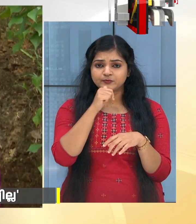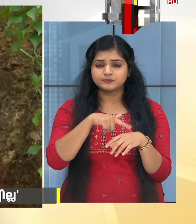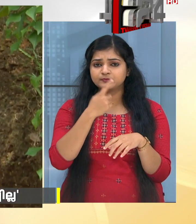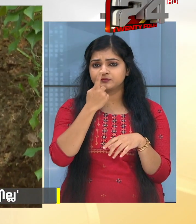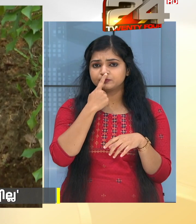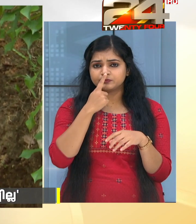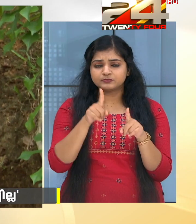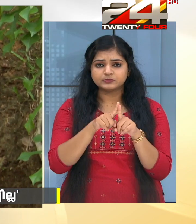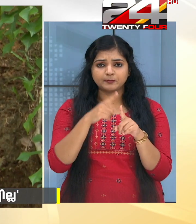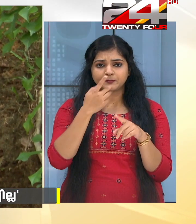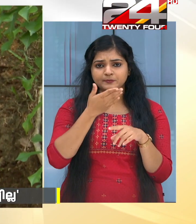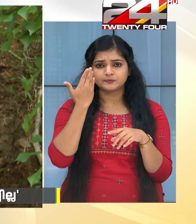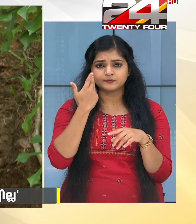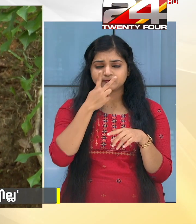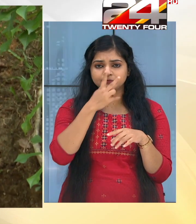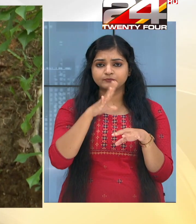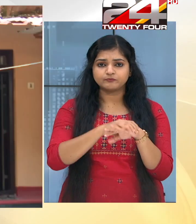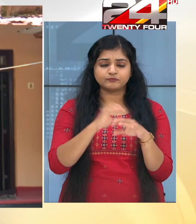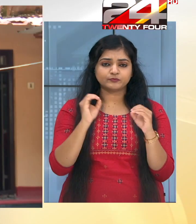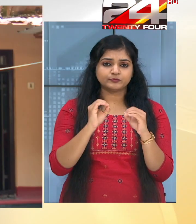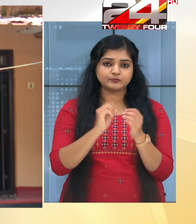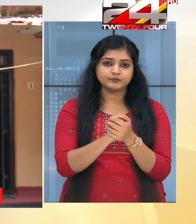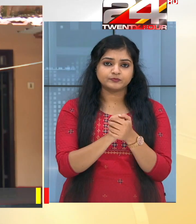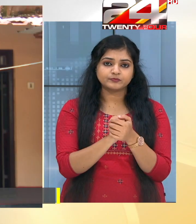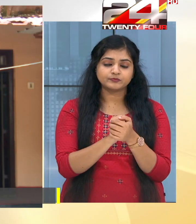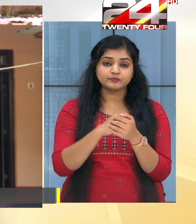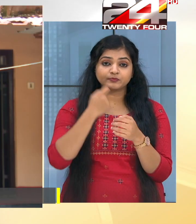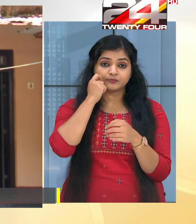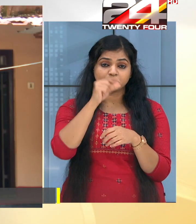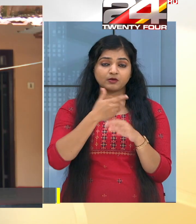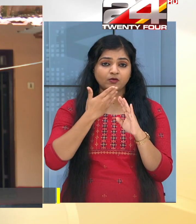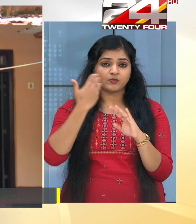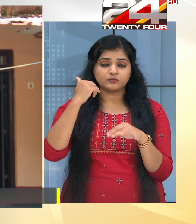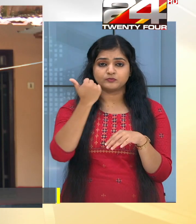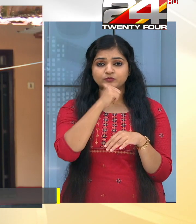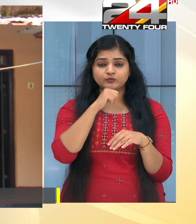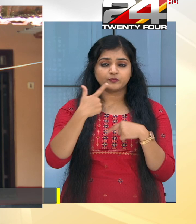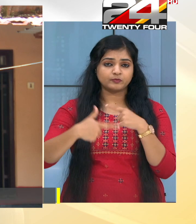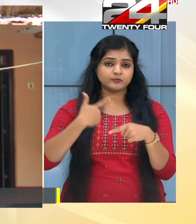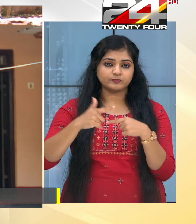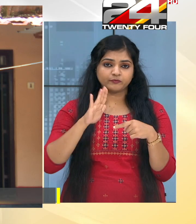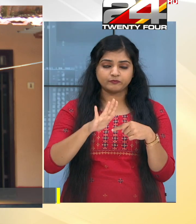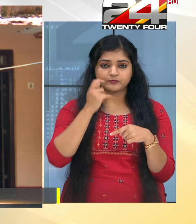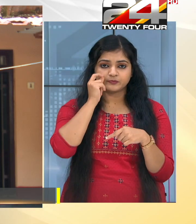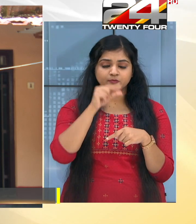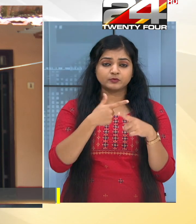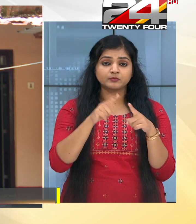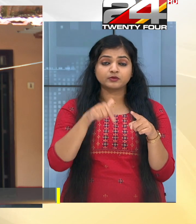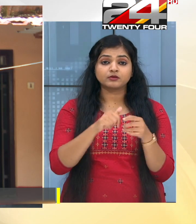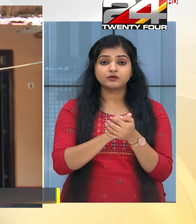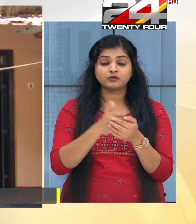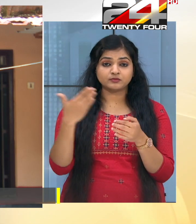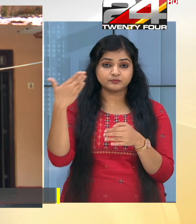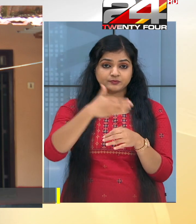അത്തരത്തിൽ സ്മെല്ലില്ലാത്ത എന്തെങ്കിലും ആയിരിക്കും കഴിച്ചെങ്കിൽ പോലും കഴിച്ചിരിക്കുന്നത്. അയാൾ നേരത്തെ മദ്യപാനിയാണ്, ഒരു സ്ഥിരം മദ്യപിക്കുന്ന ആളാണ്. പക്ഷേ ഇവിടെ